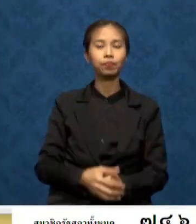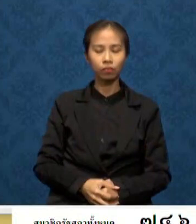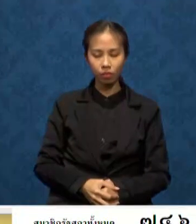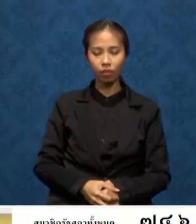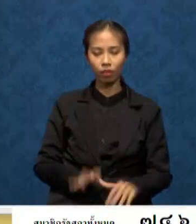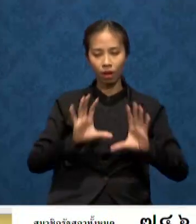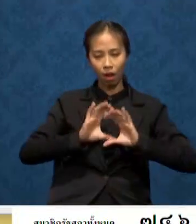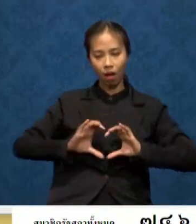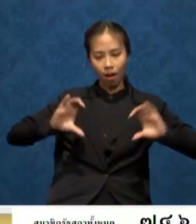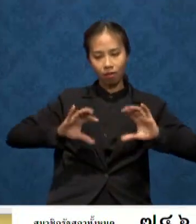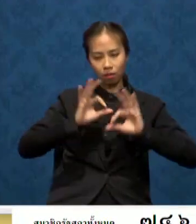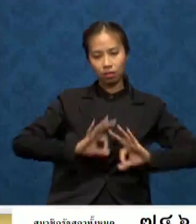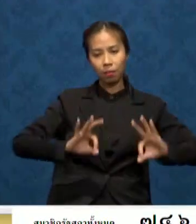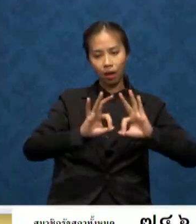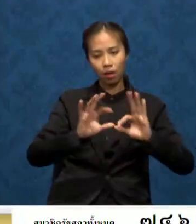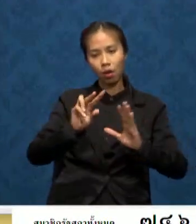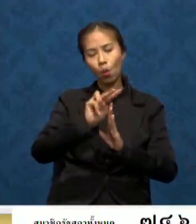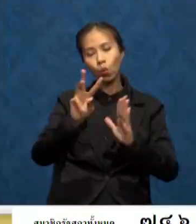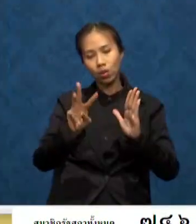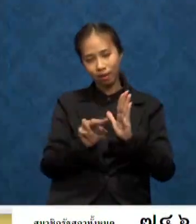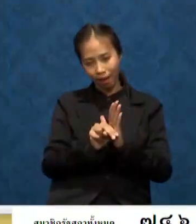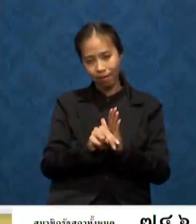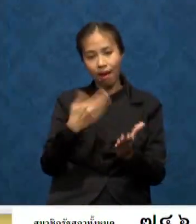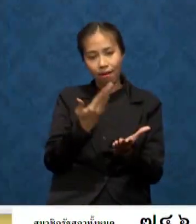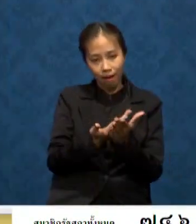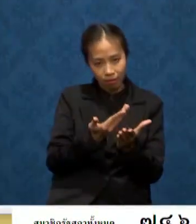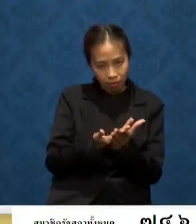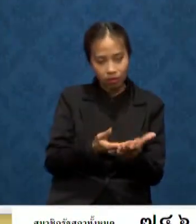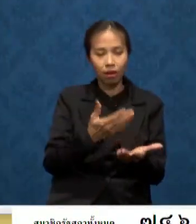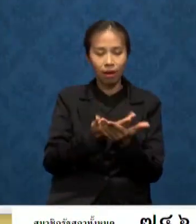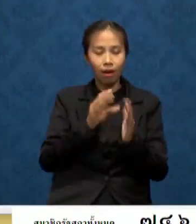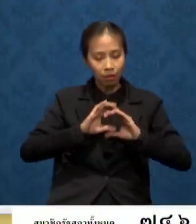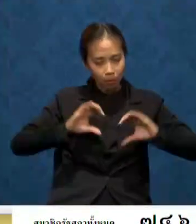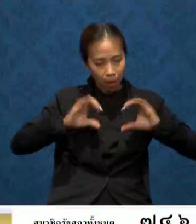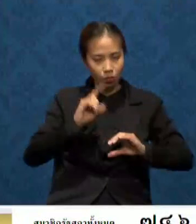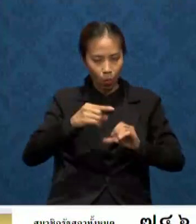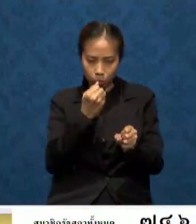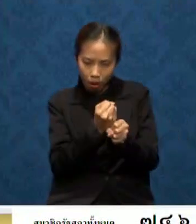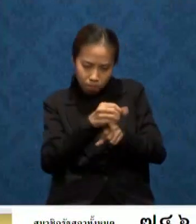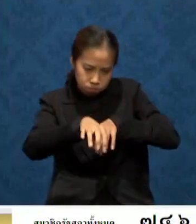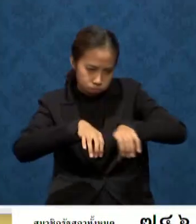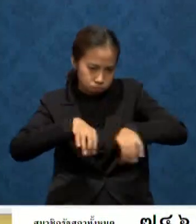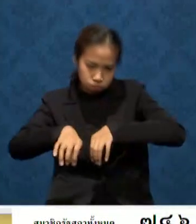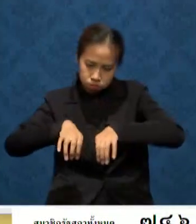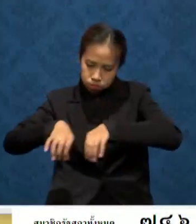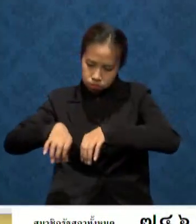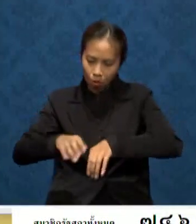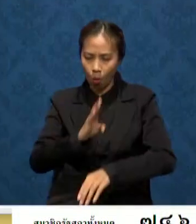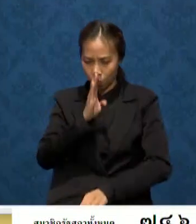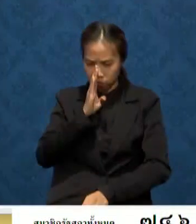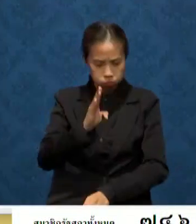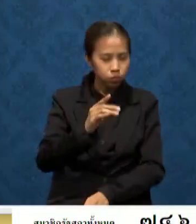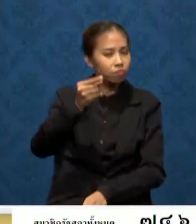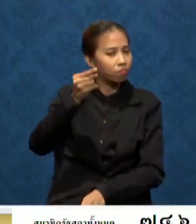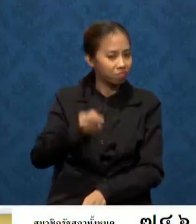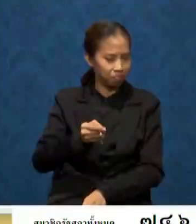ต้องรักษาวินัยการเงินการคลังอย่างเคร่งครัดเพื่อให้ฐานะการเงินการ